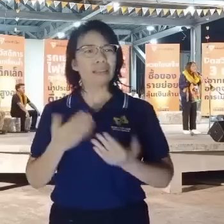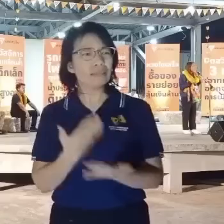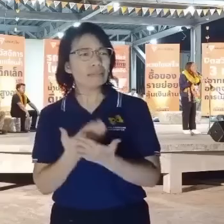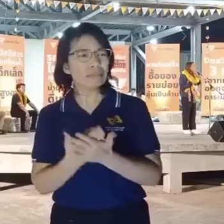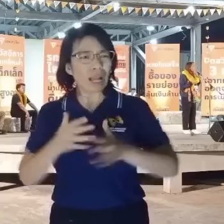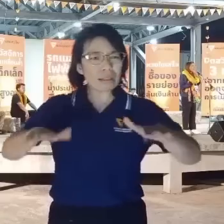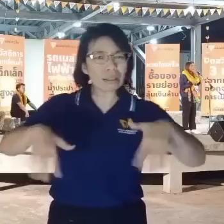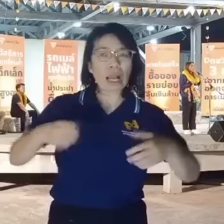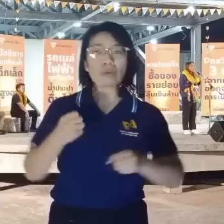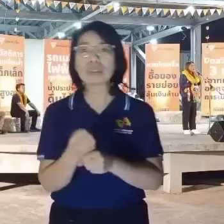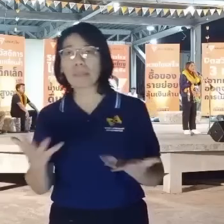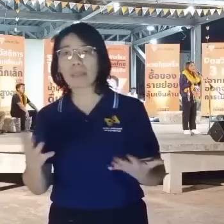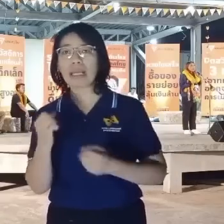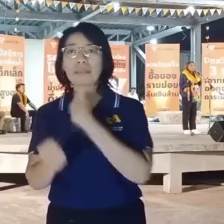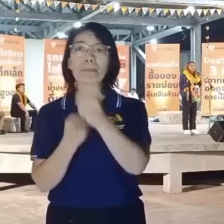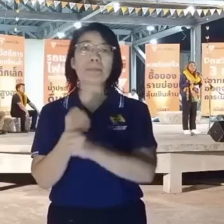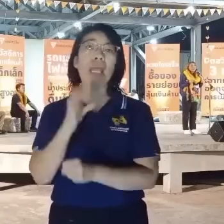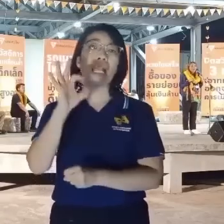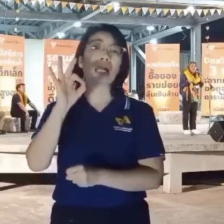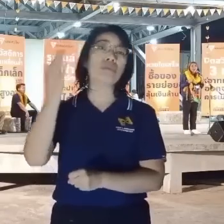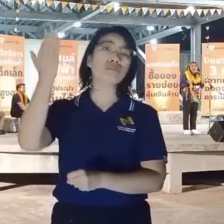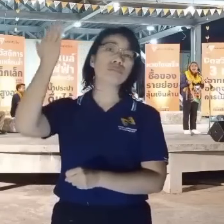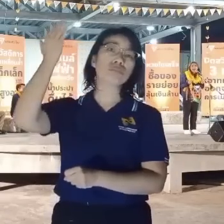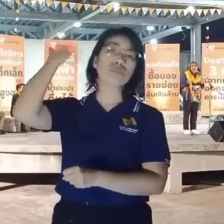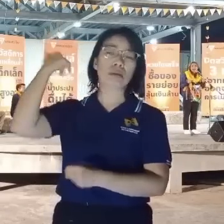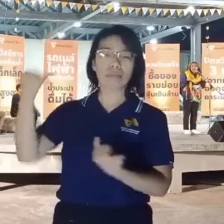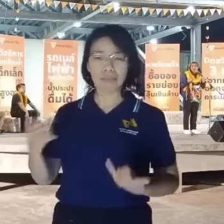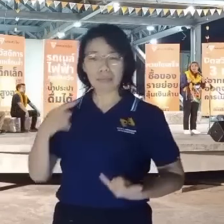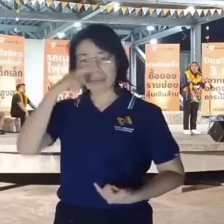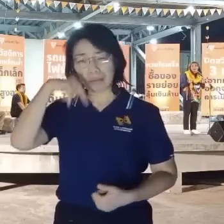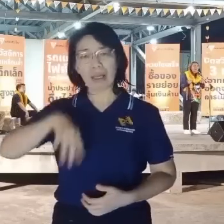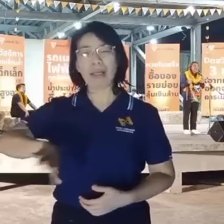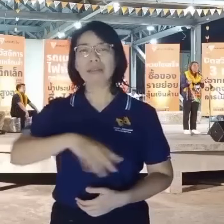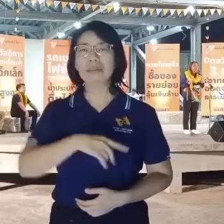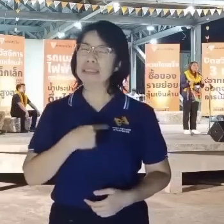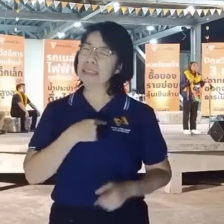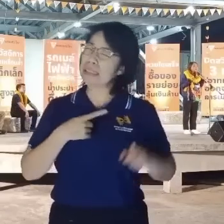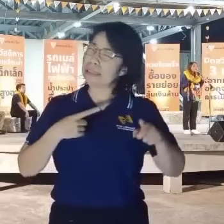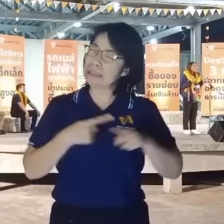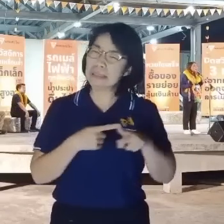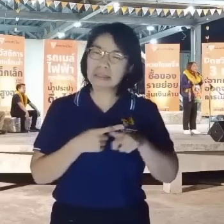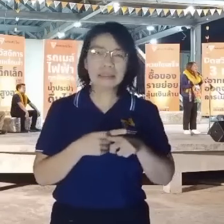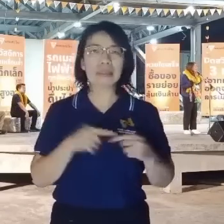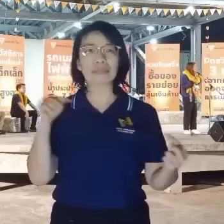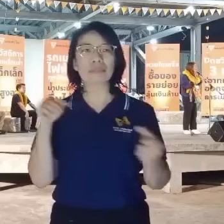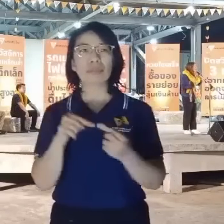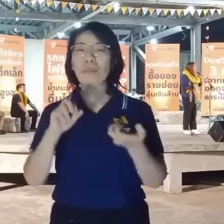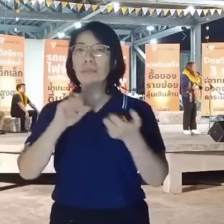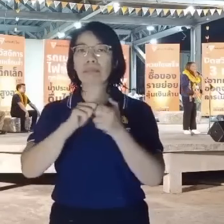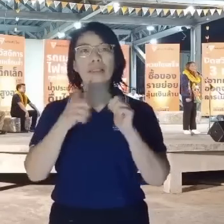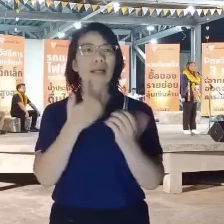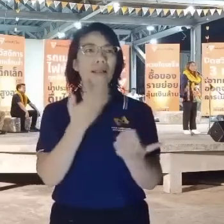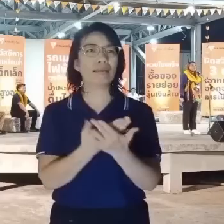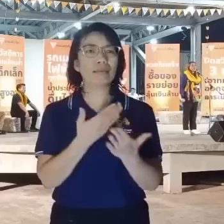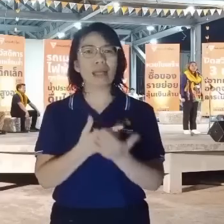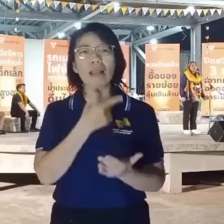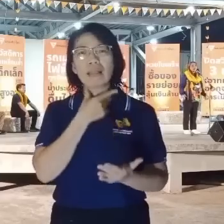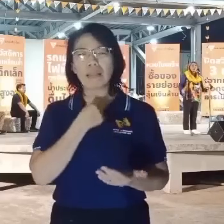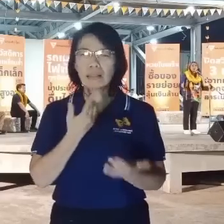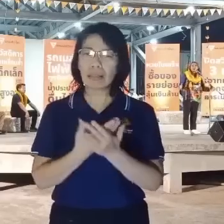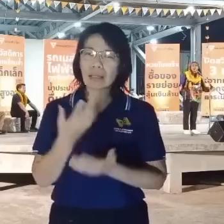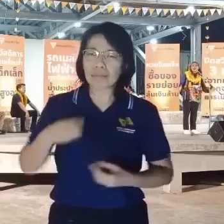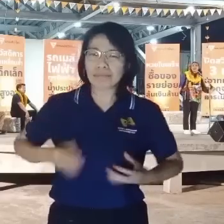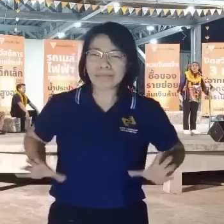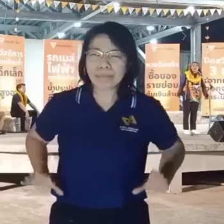ะว่า9ปีที่ผ่านมามันทำให้คนไทยต้องเจ็บช้ำทำให้คนไทยต้องอดอยากทำให้คนไทยต้